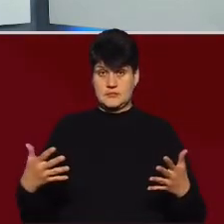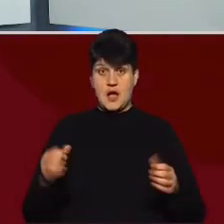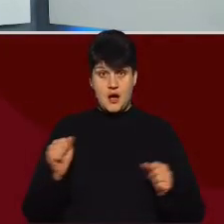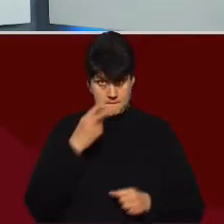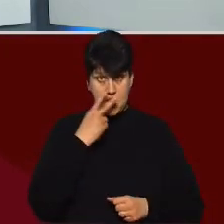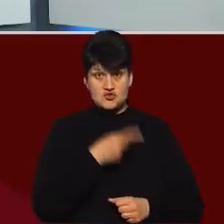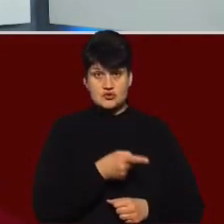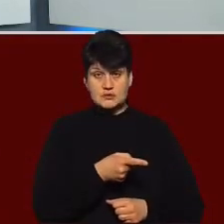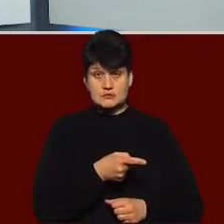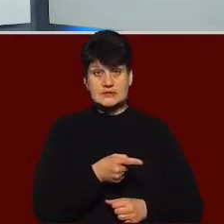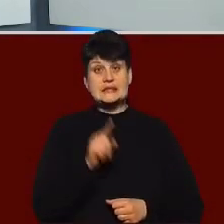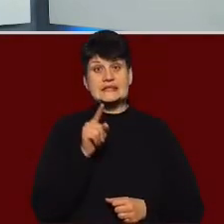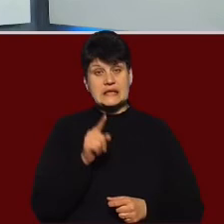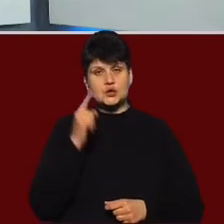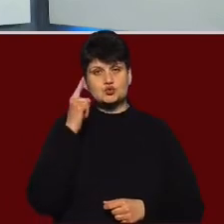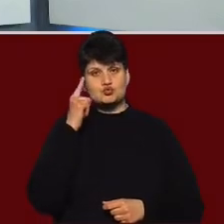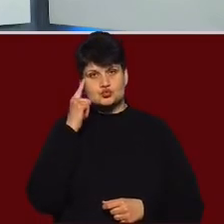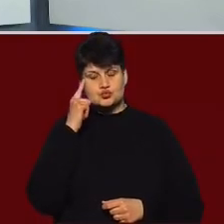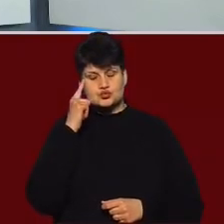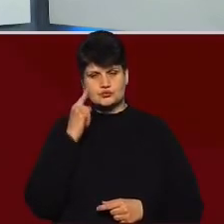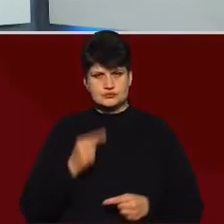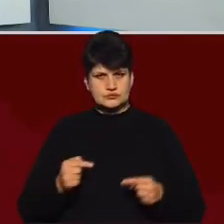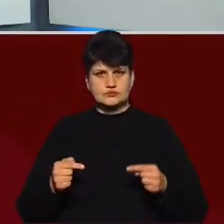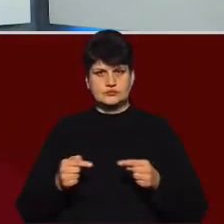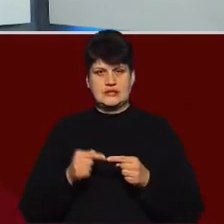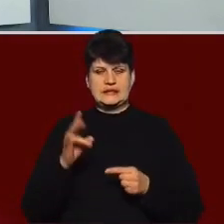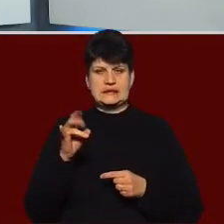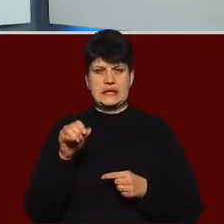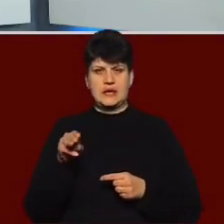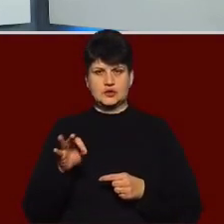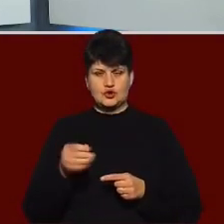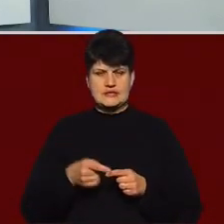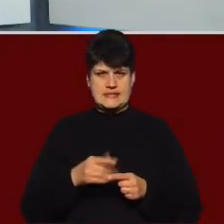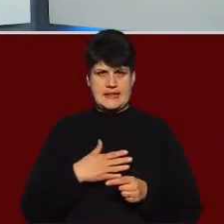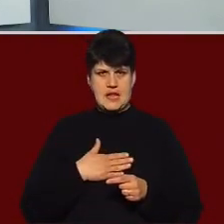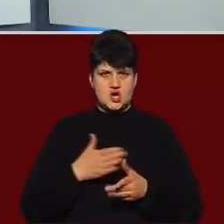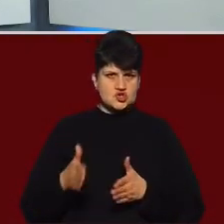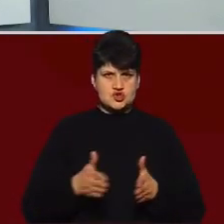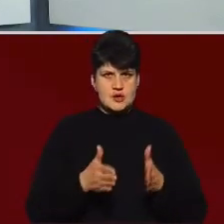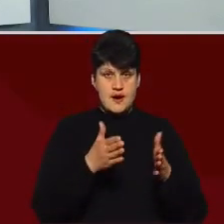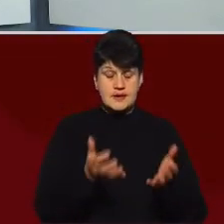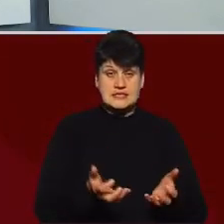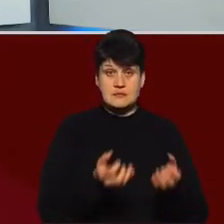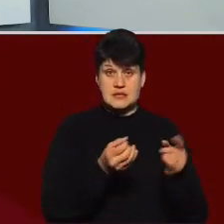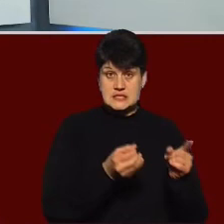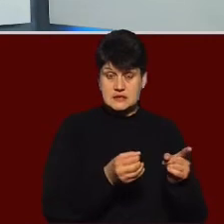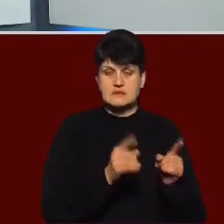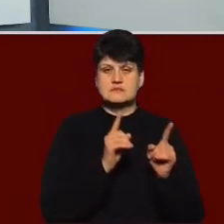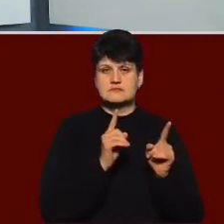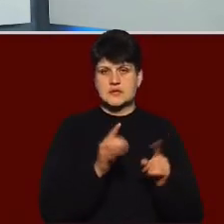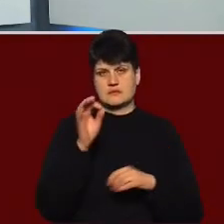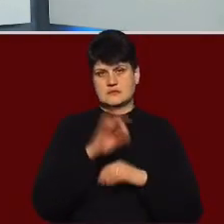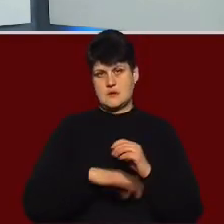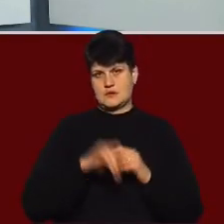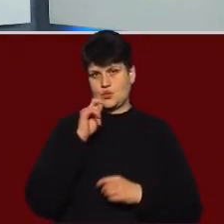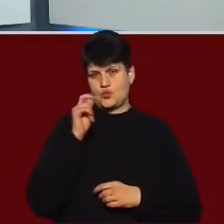так думає твердо, впевнені, що НАТО – це наш шлях і спасіння, тільки Західна Україна. Яка